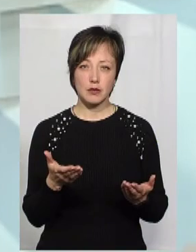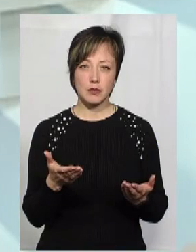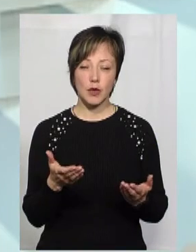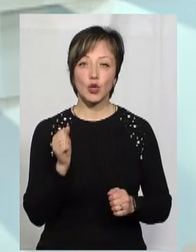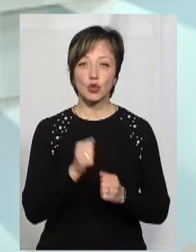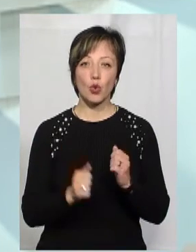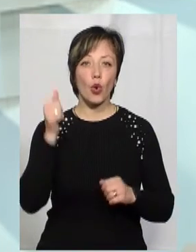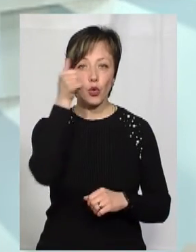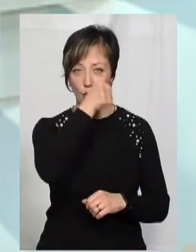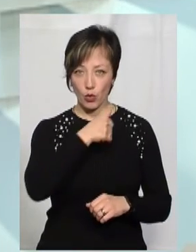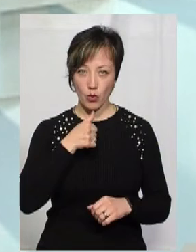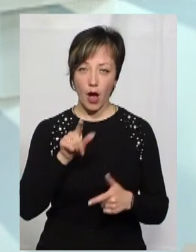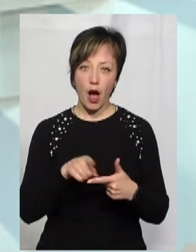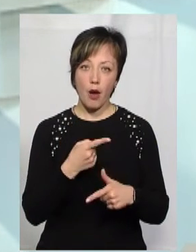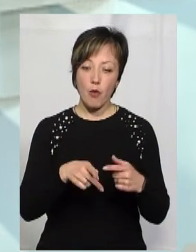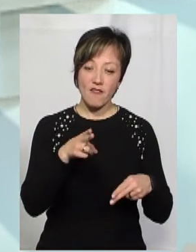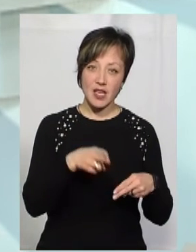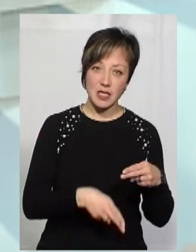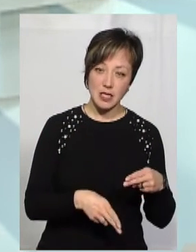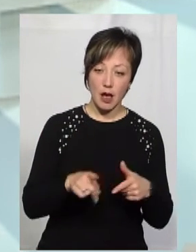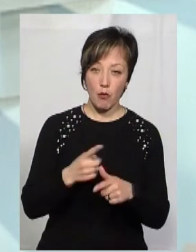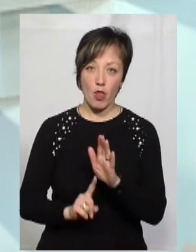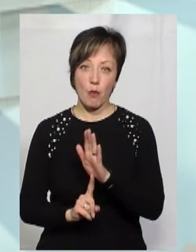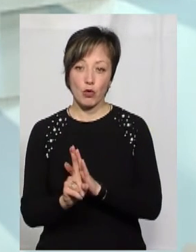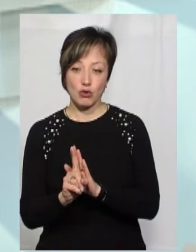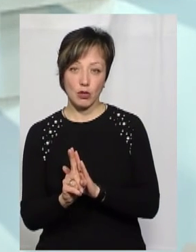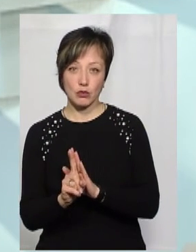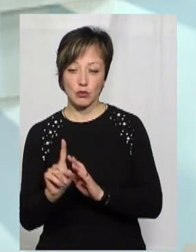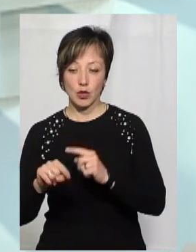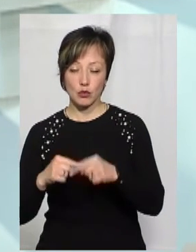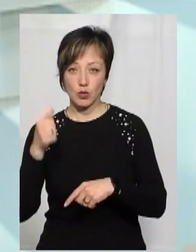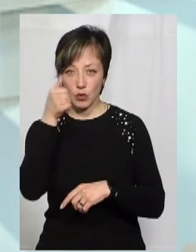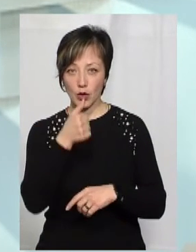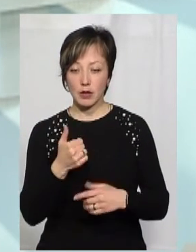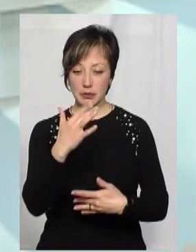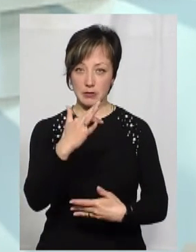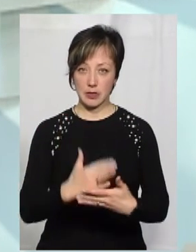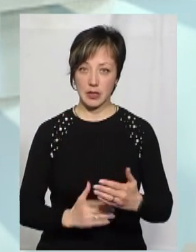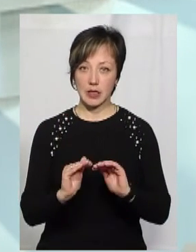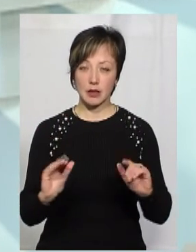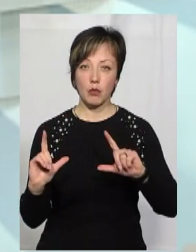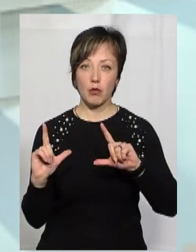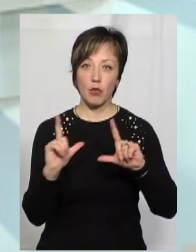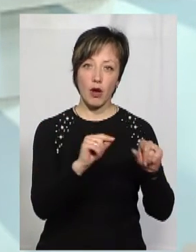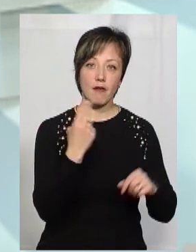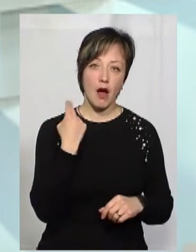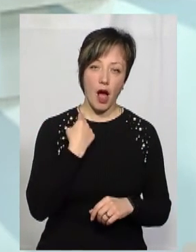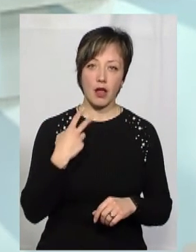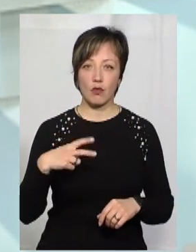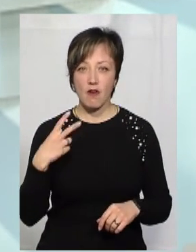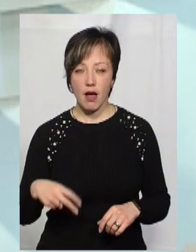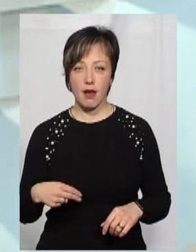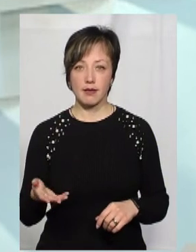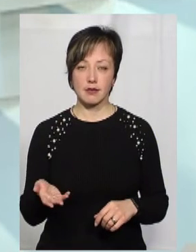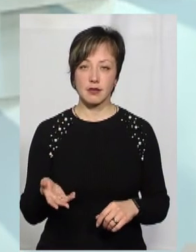ситуація, щороку, або в кінці року, або на початку наступного, ми беремо список дітей, які поїхали в Англію,